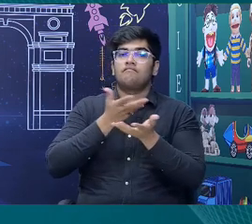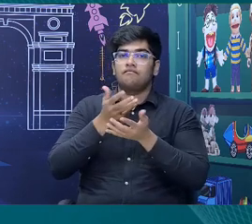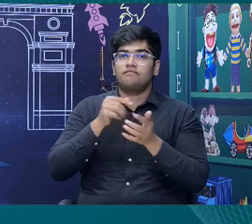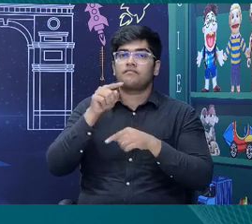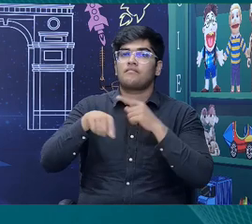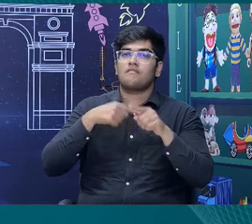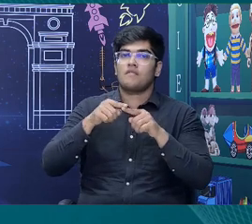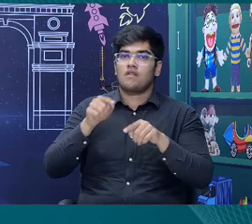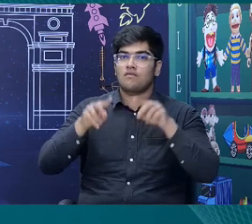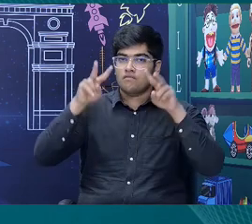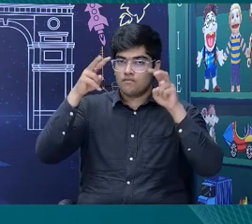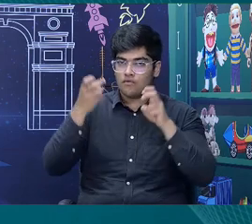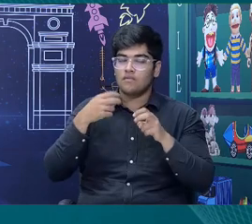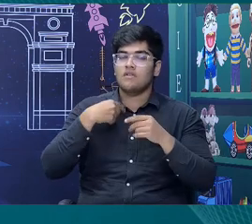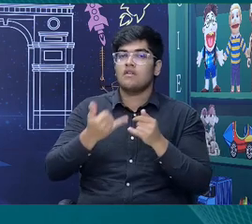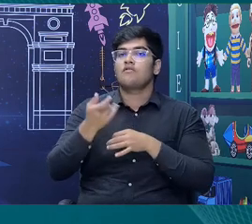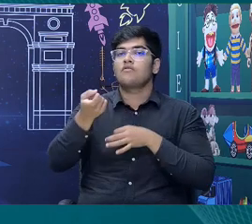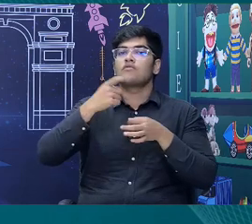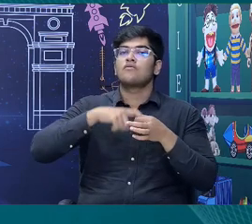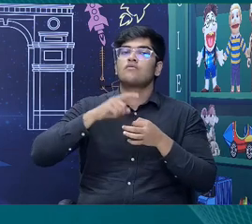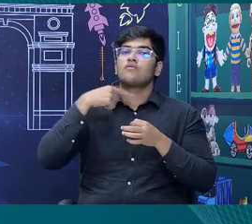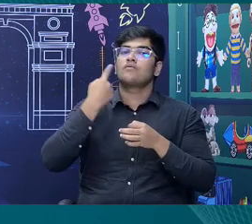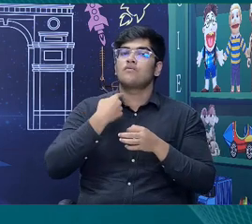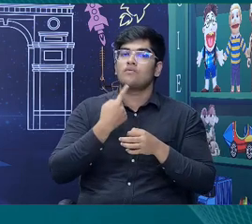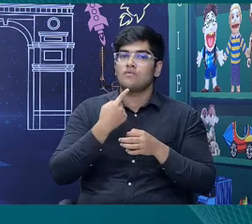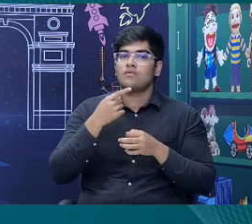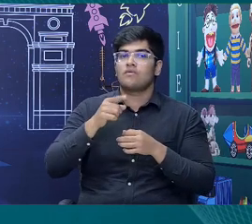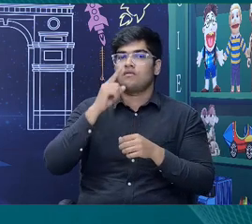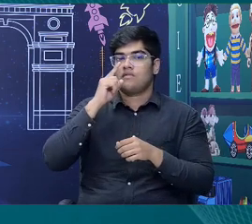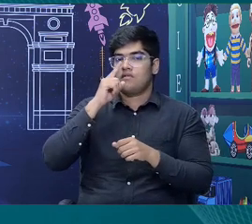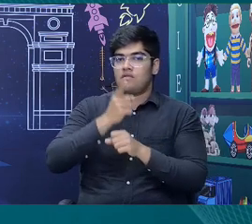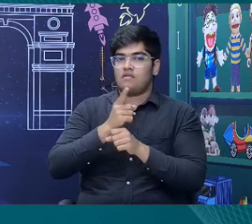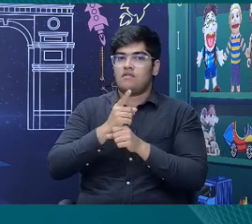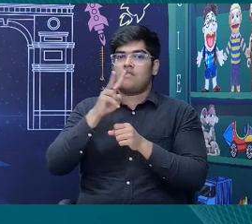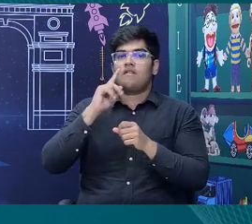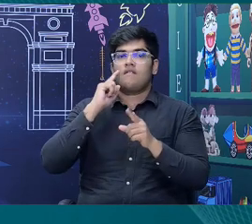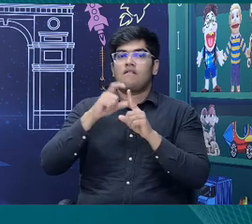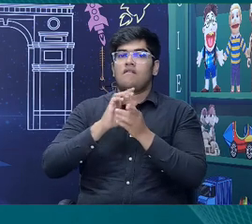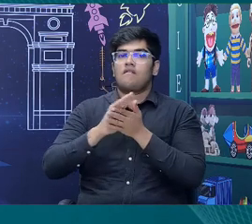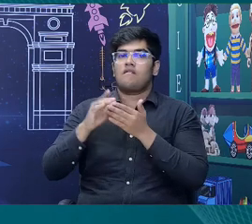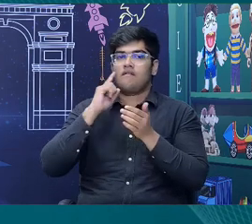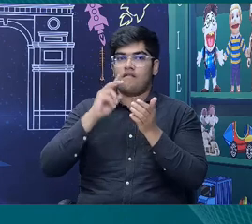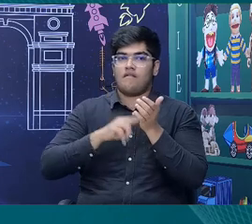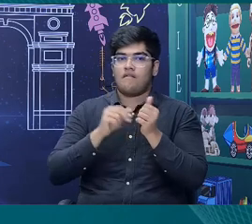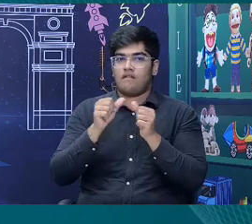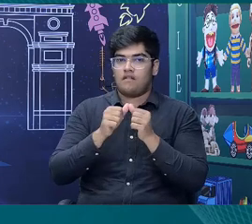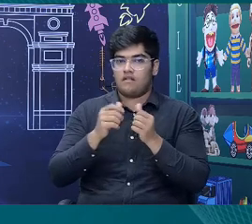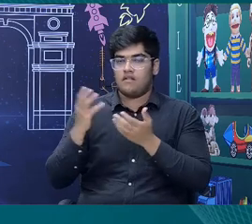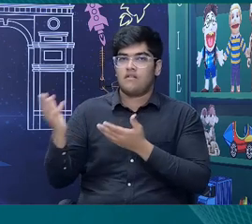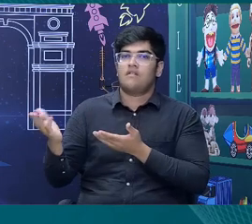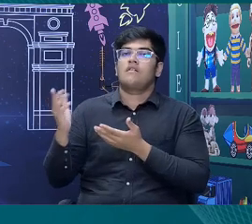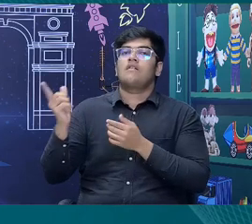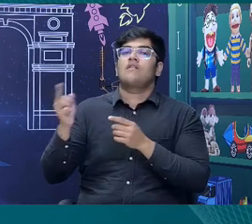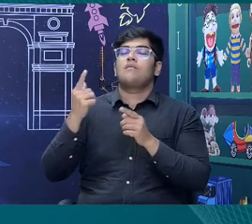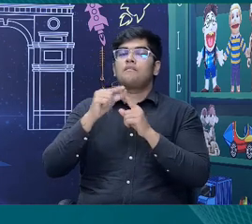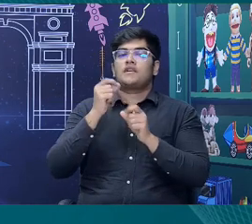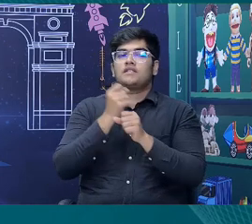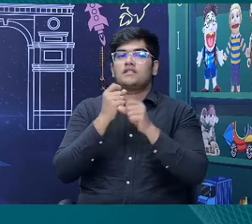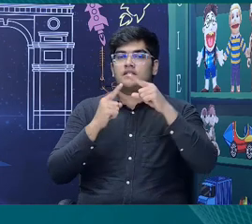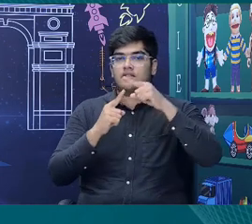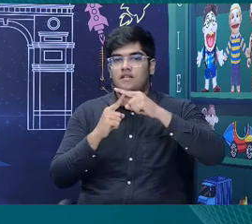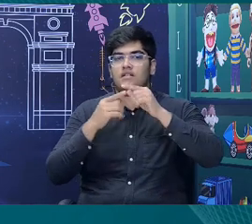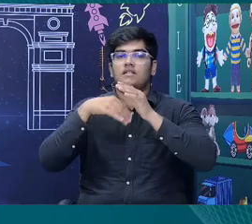आर जॉइन बाय वियाना पीजीटी साइकोलॉजी वेलकम मैम गुड आफ्टरनून एंड वर्स इफ